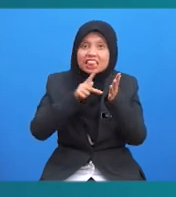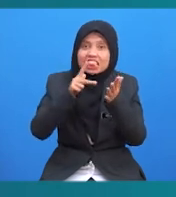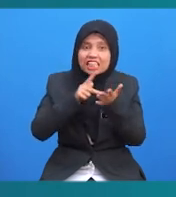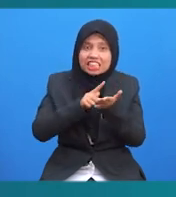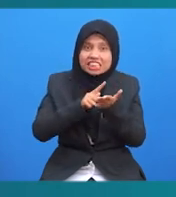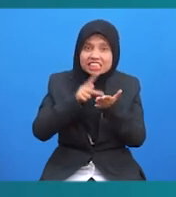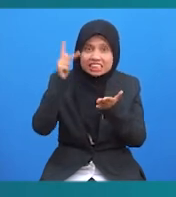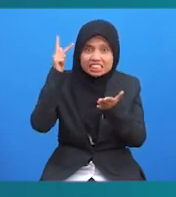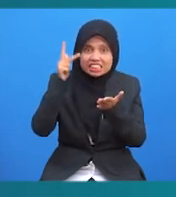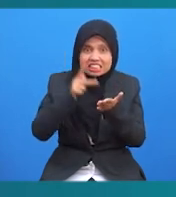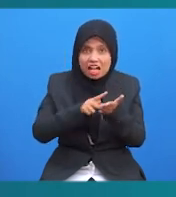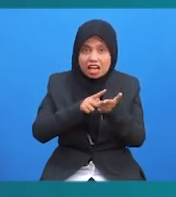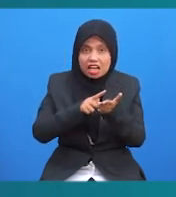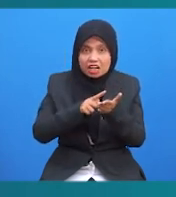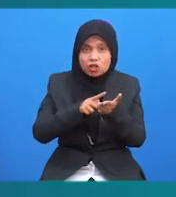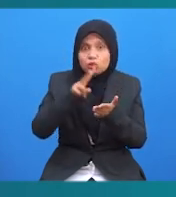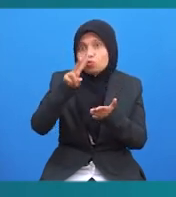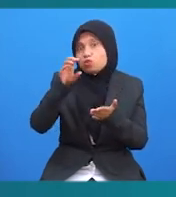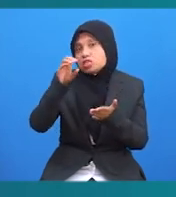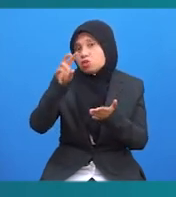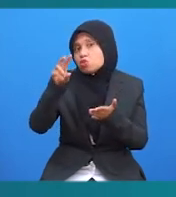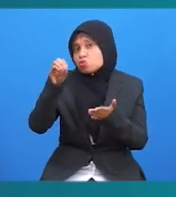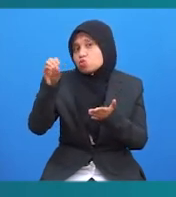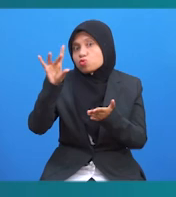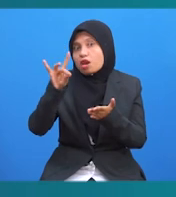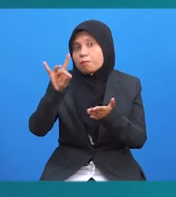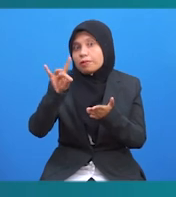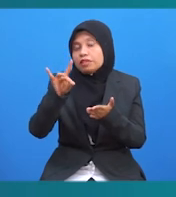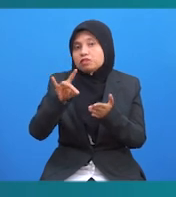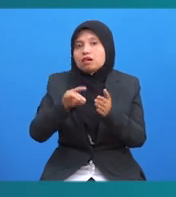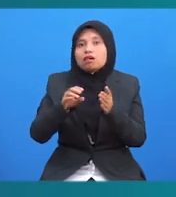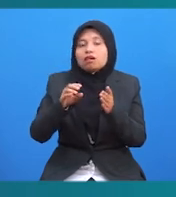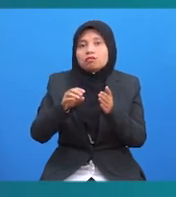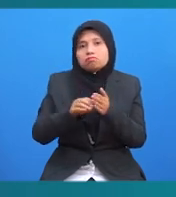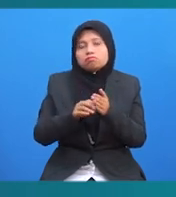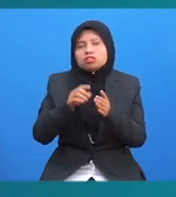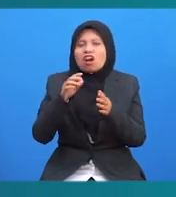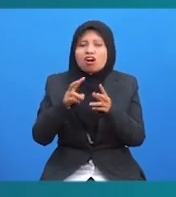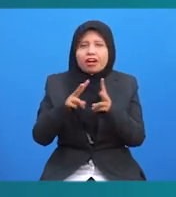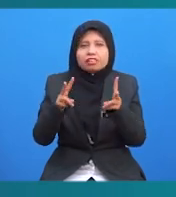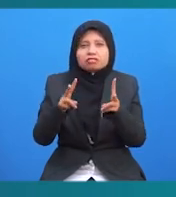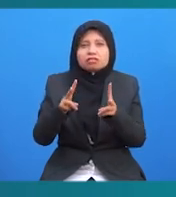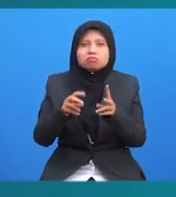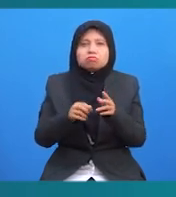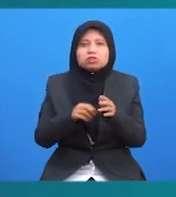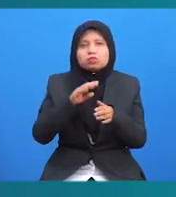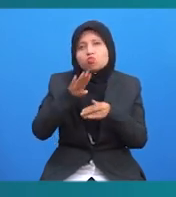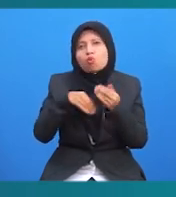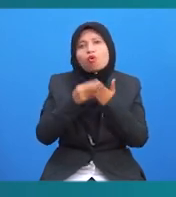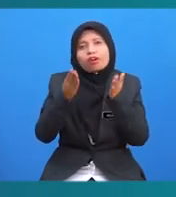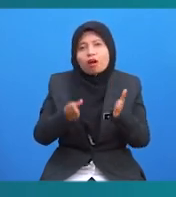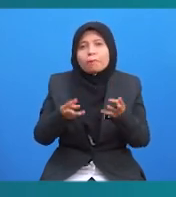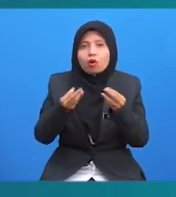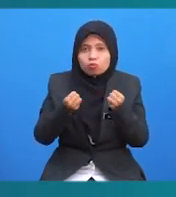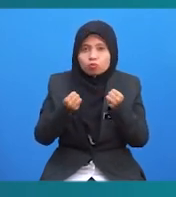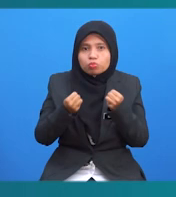sekitar tahun lebih kurang 2008. Pada waktu itu, kamera ini menjadi trending atau boleh dikatakan fashion